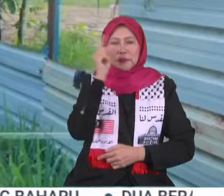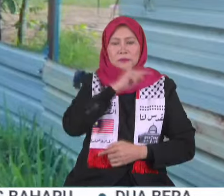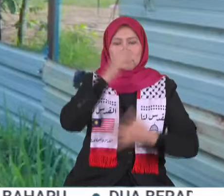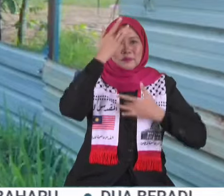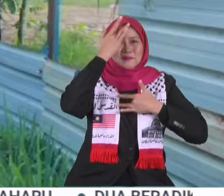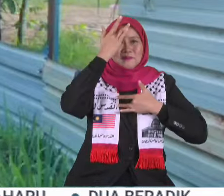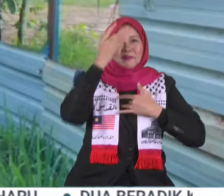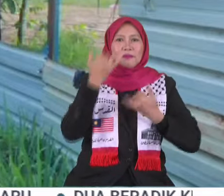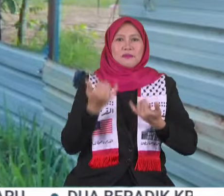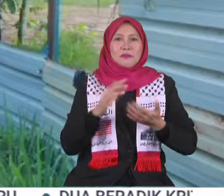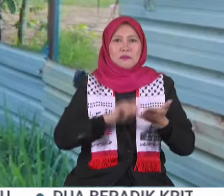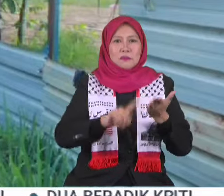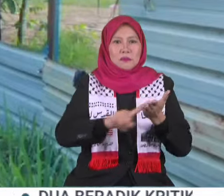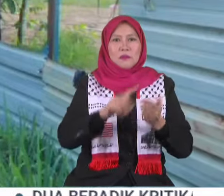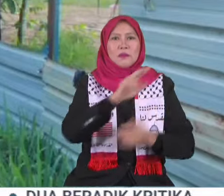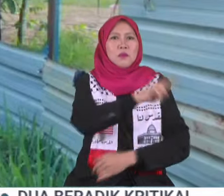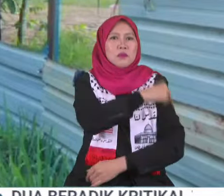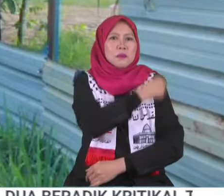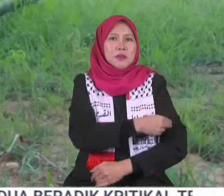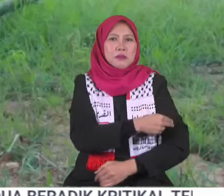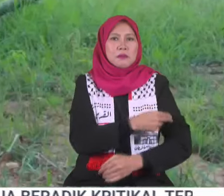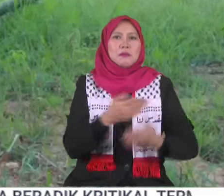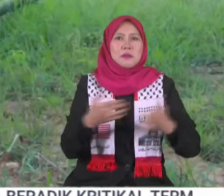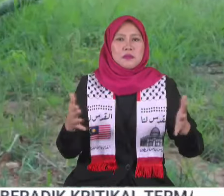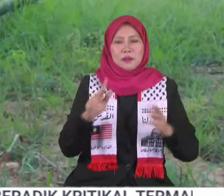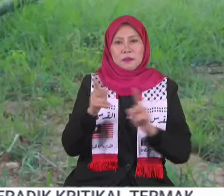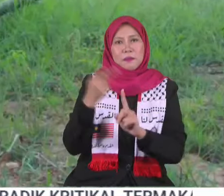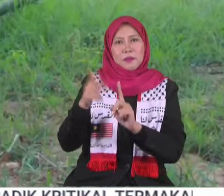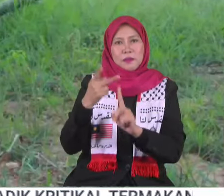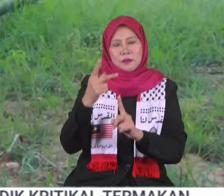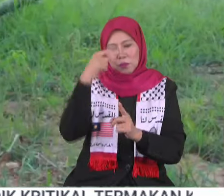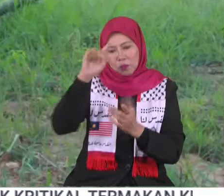dan dirujuk ke Hospital Besar Pulau Pinang untuk rawatan lanjut.